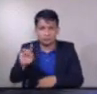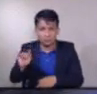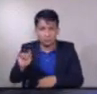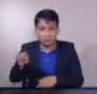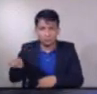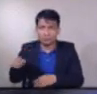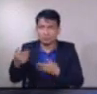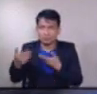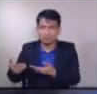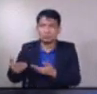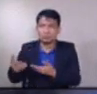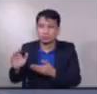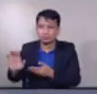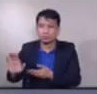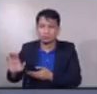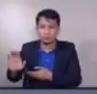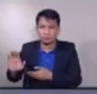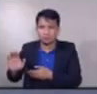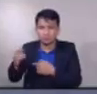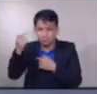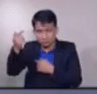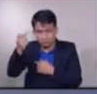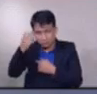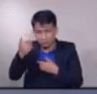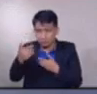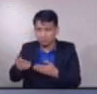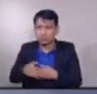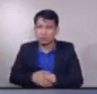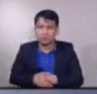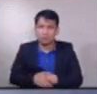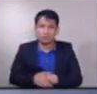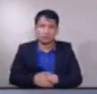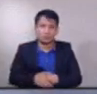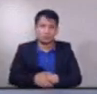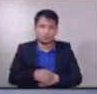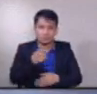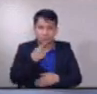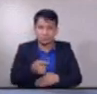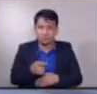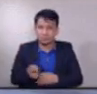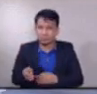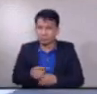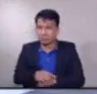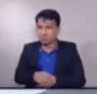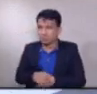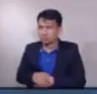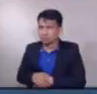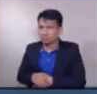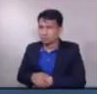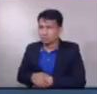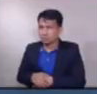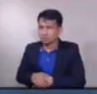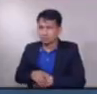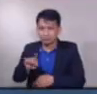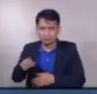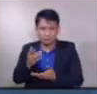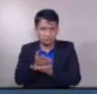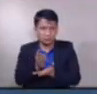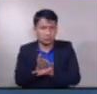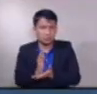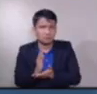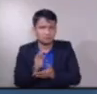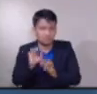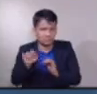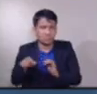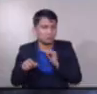political will, especially in their political suffrage. Hindi naman sila tinatanggalan ng political rights nila. Meron bang... Tama yun. Tama yun. But the thing